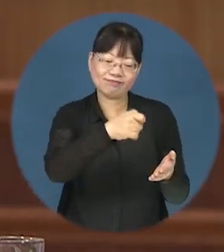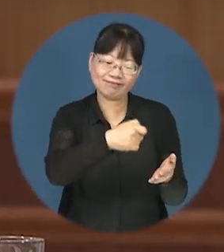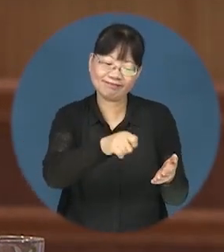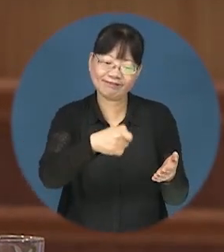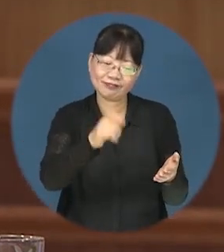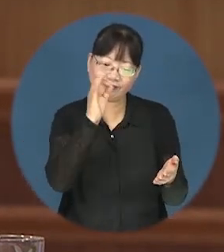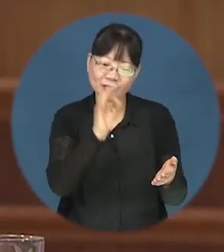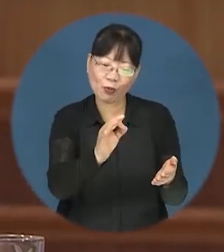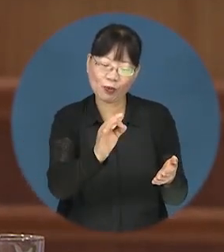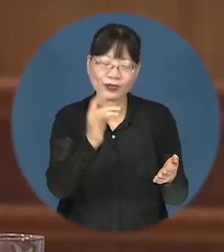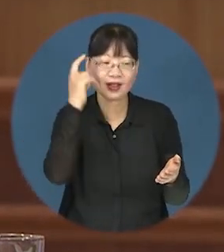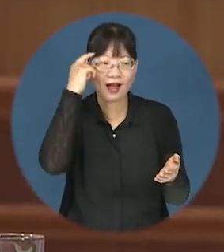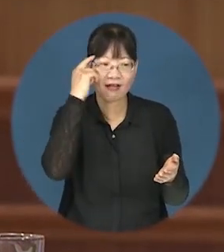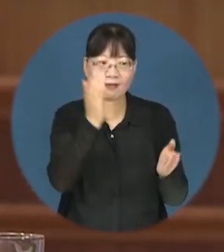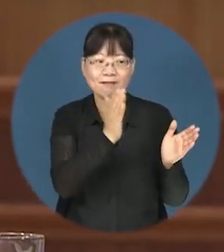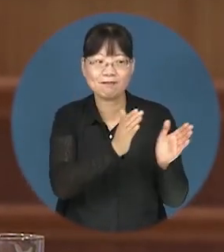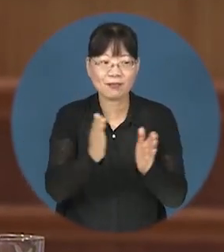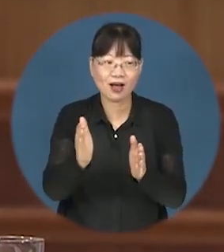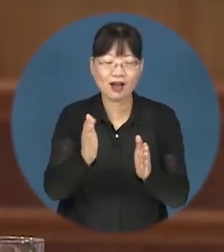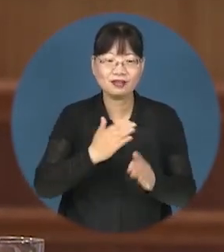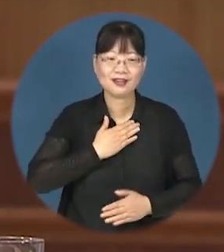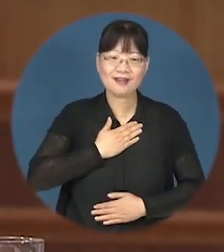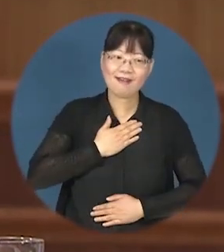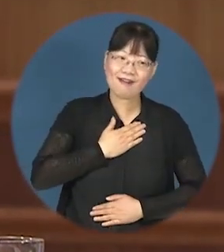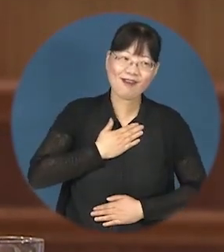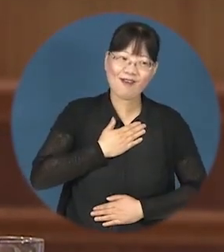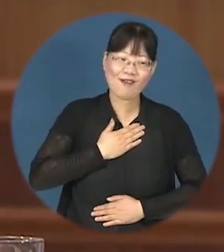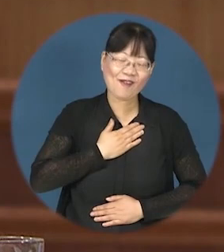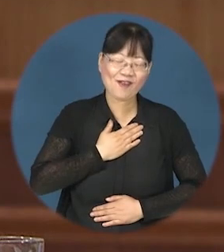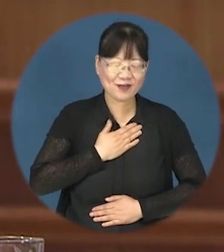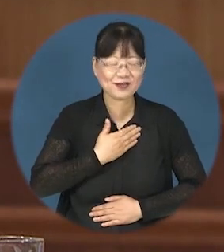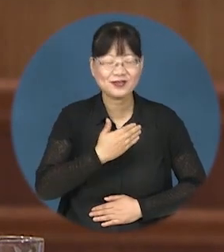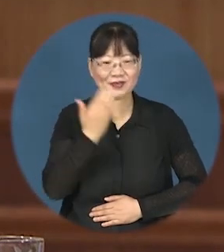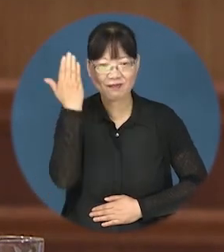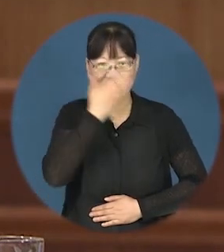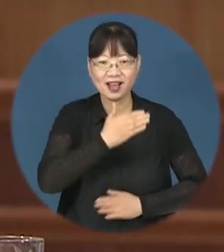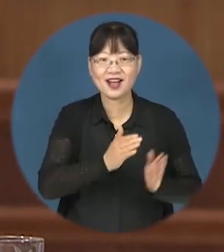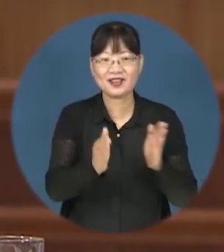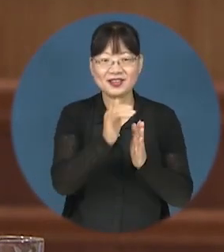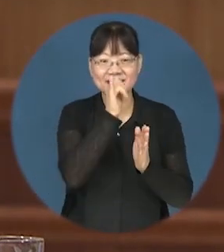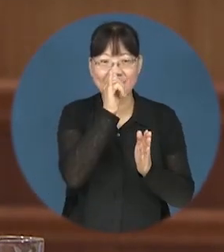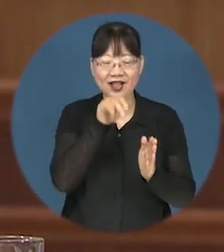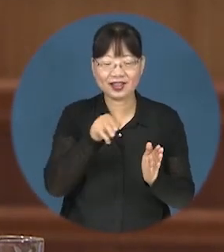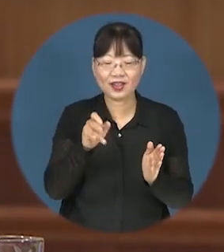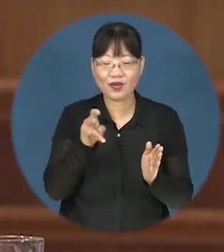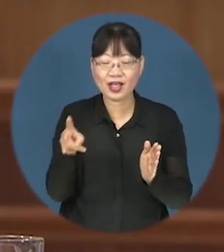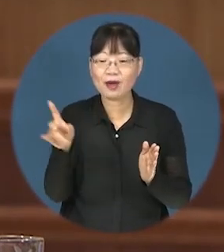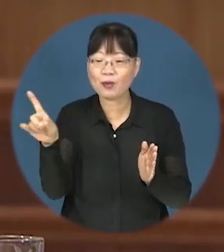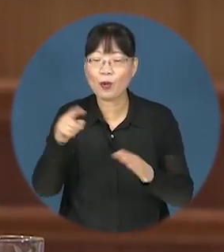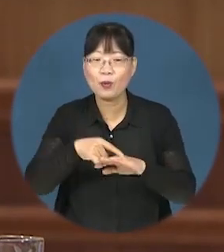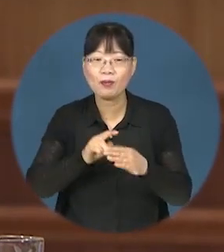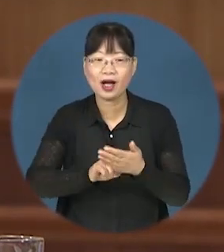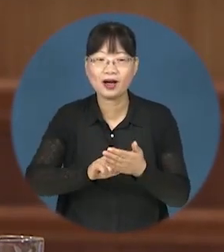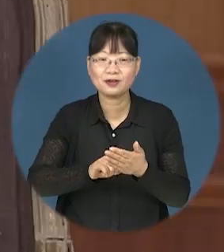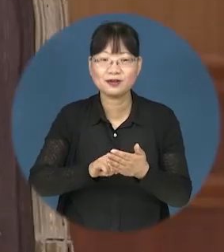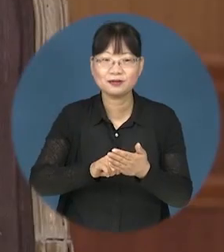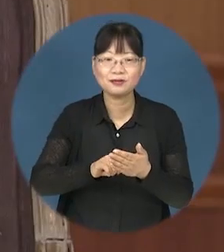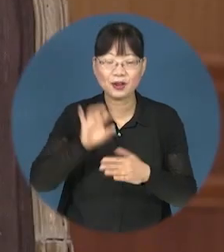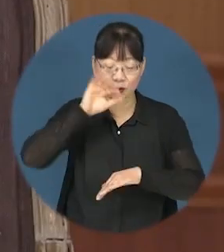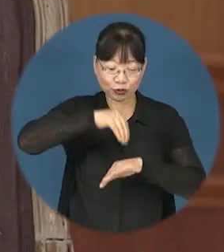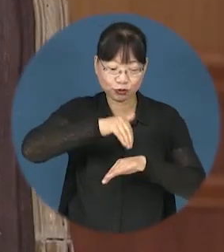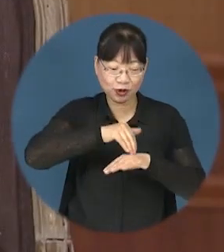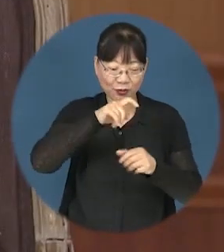정서가 채워줘요 때 그럼요 흙에 소외 도그 거잖아요 네 왔으니 라 4 이거 마음 주영하 라고 보통 시키지 않습니까